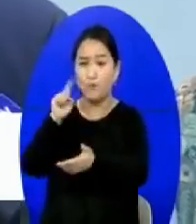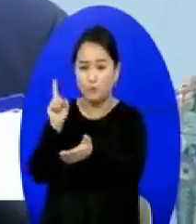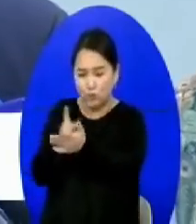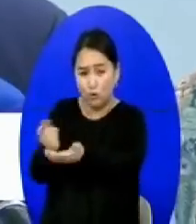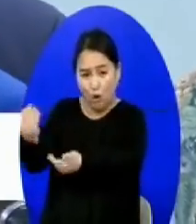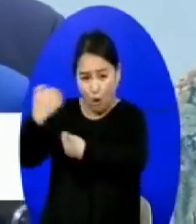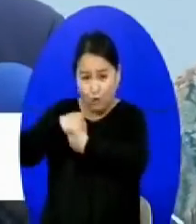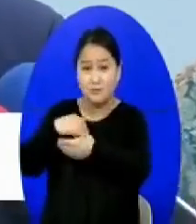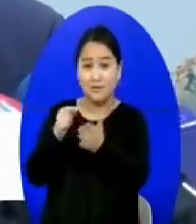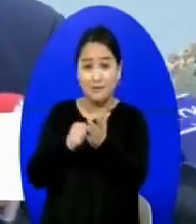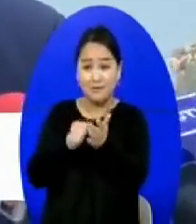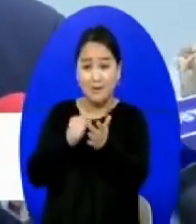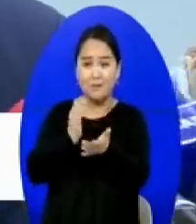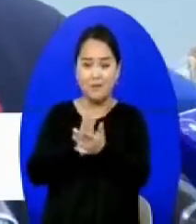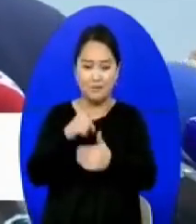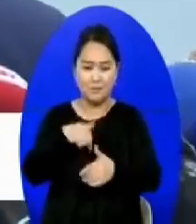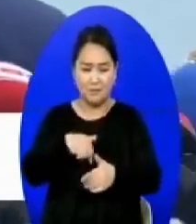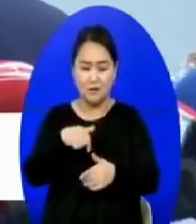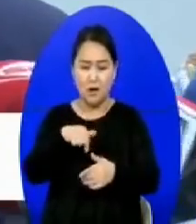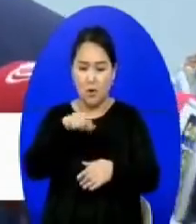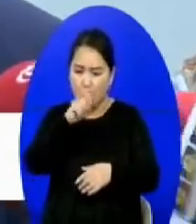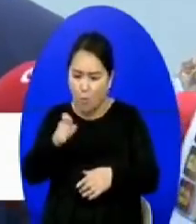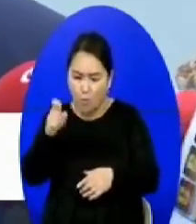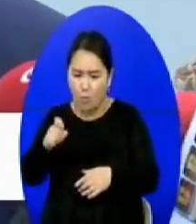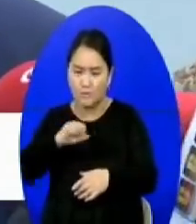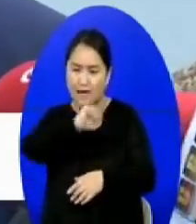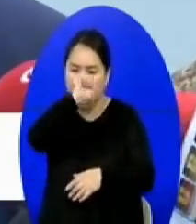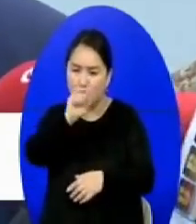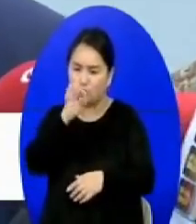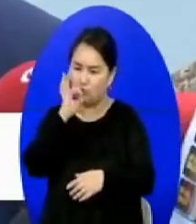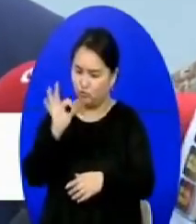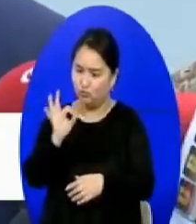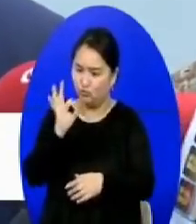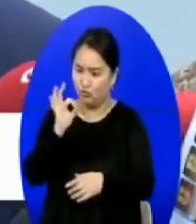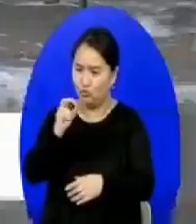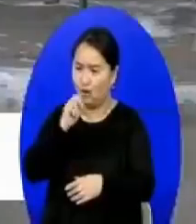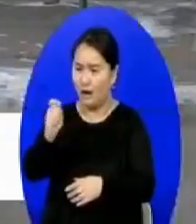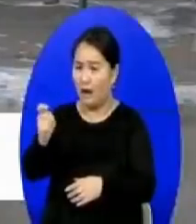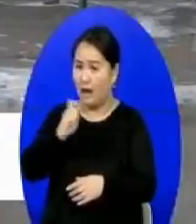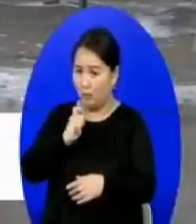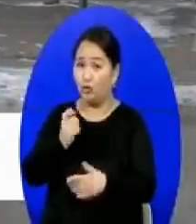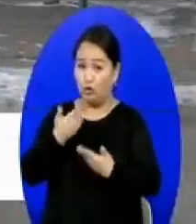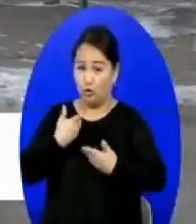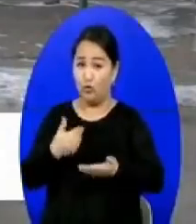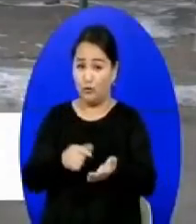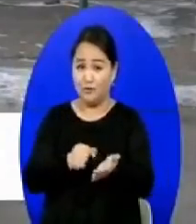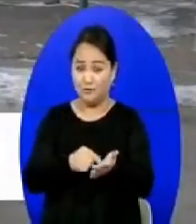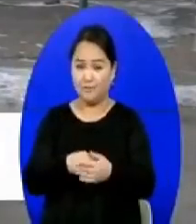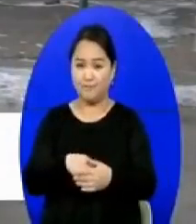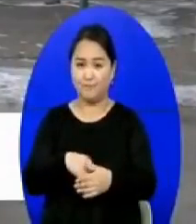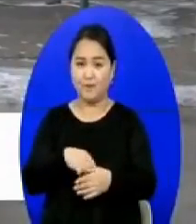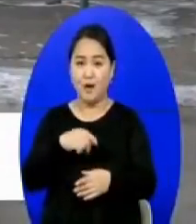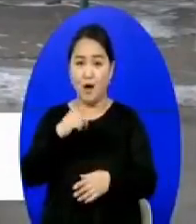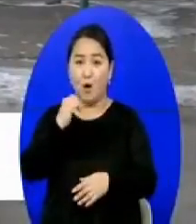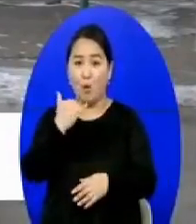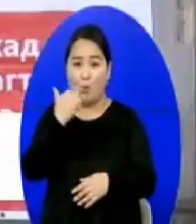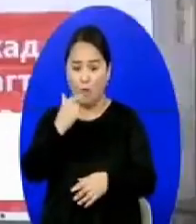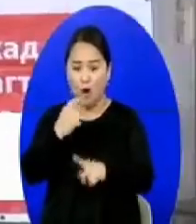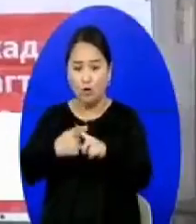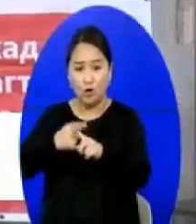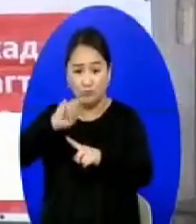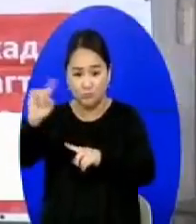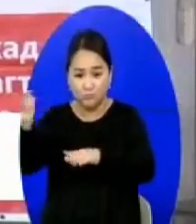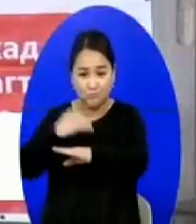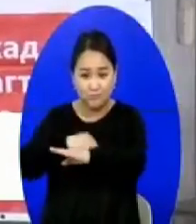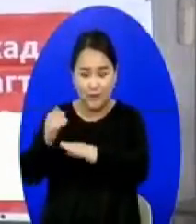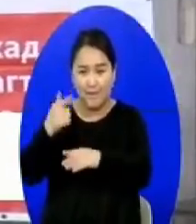Хүн бүр асуумжинд үнэн зөв хариулах хэрэгтэй. Хот хоорондын зорчих хөдөлгөөнийг маргааш өглөөний 6